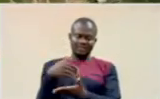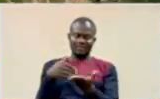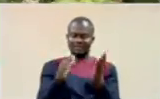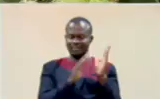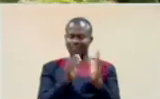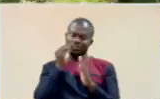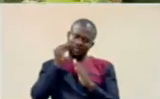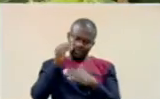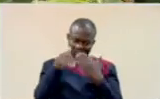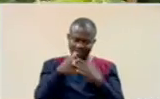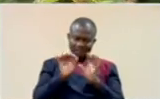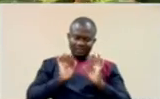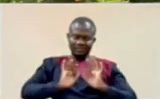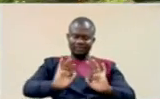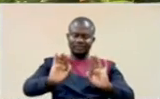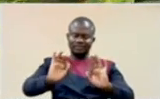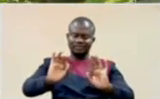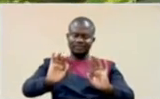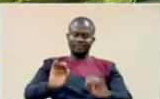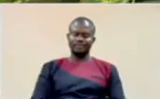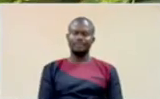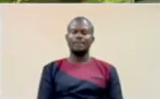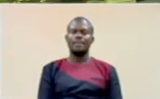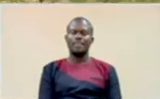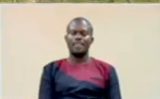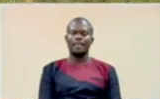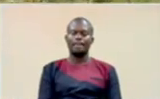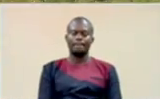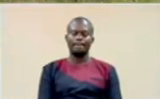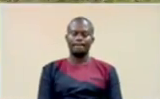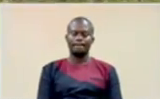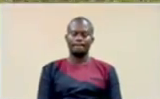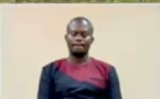ingo zabo ku buryo babonaga hatatse neza. Kwizera Bosco mu mujyi wa Kigali.